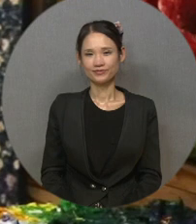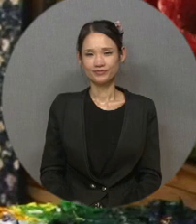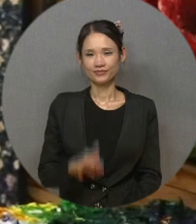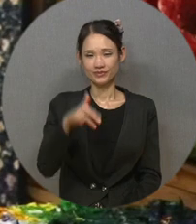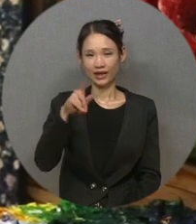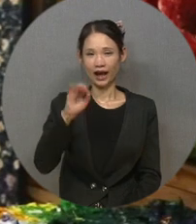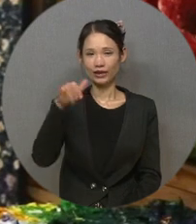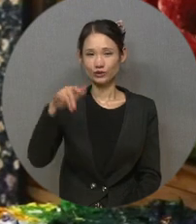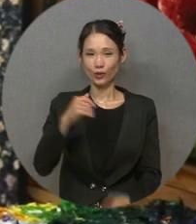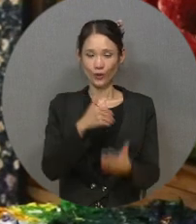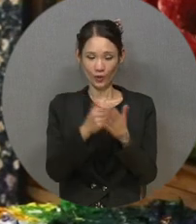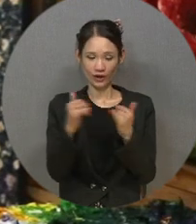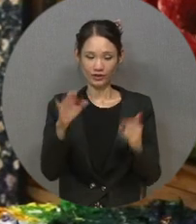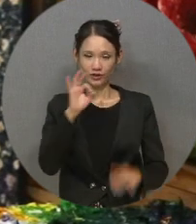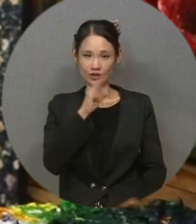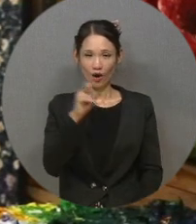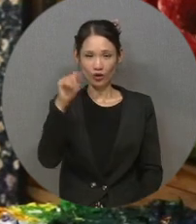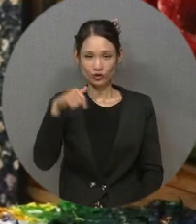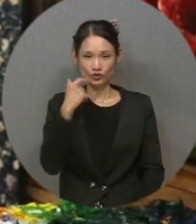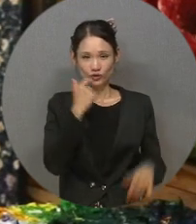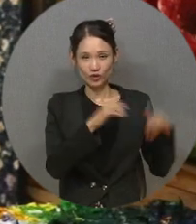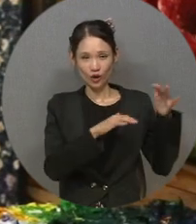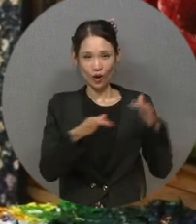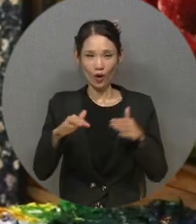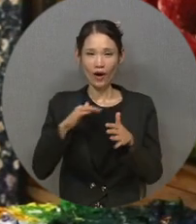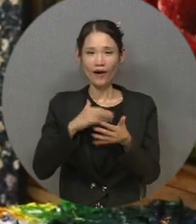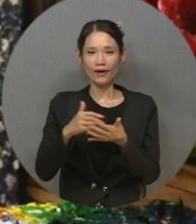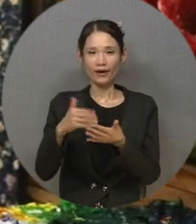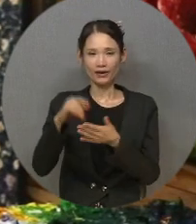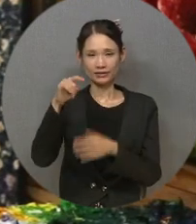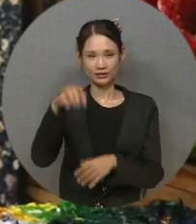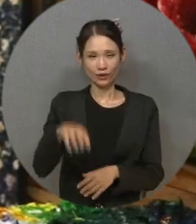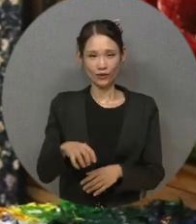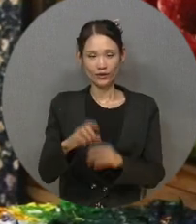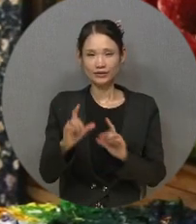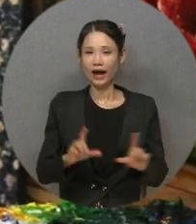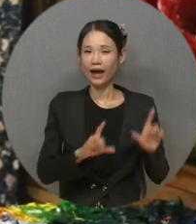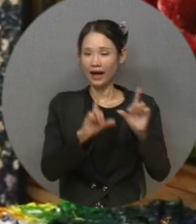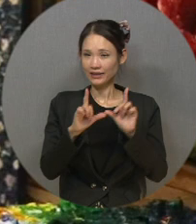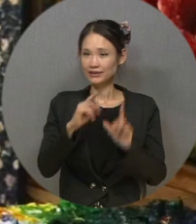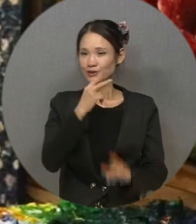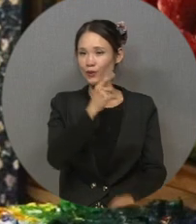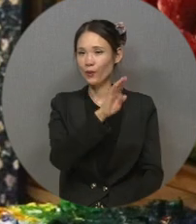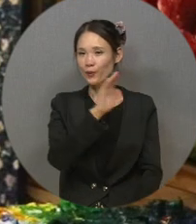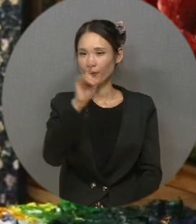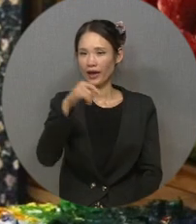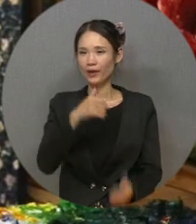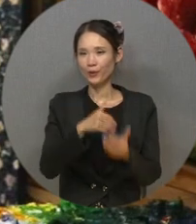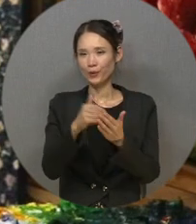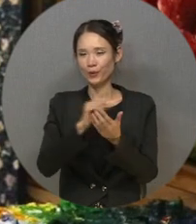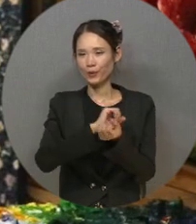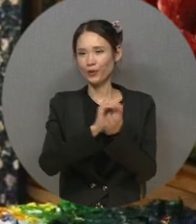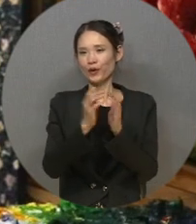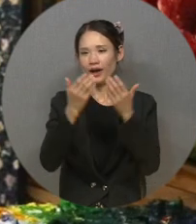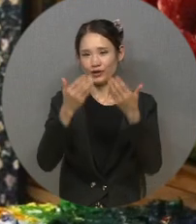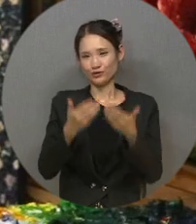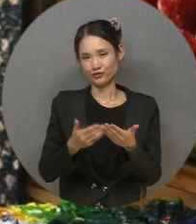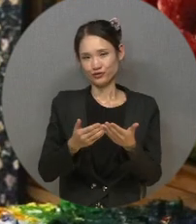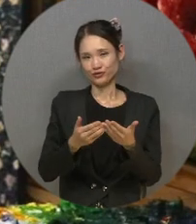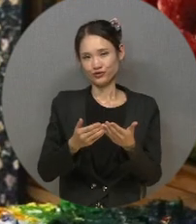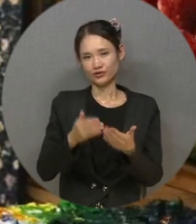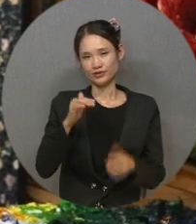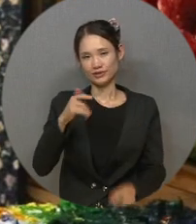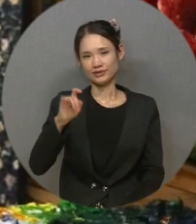강종률 화백은 요수와 남도 바닷가 그리고 그곳에서 서식하는 동백꽃이 남겨준 가문과 인식의